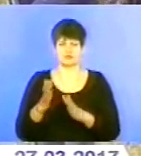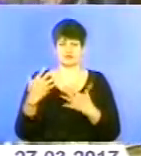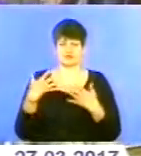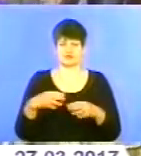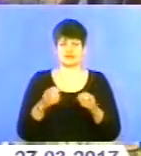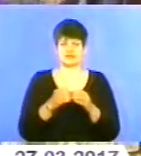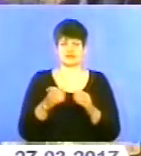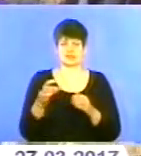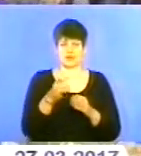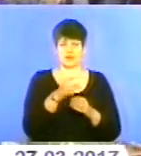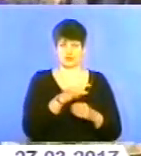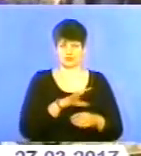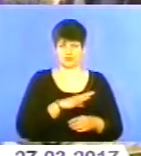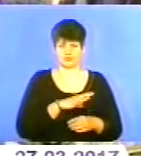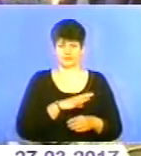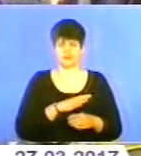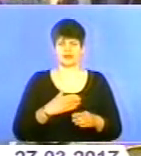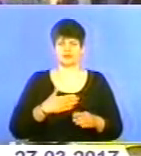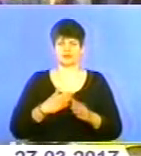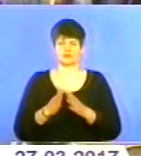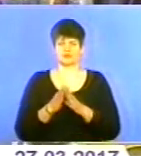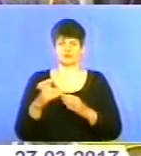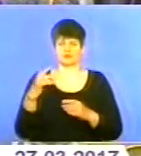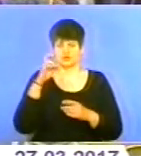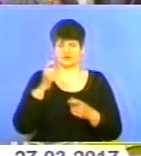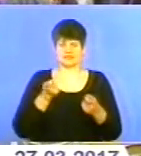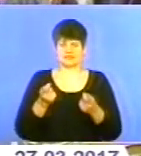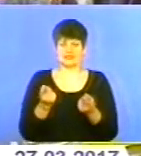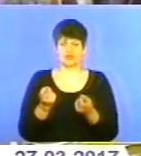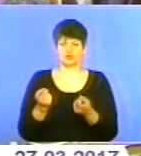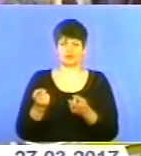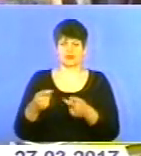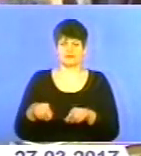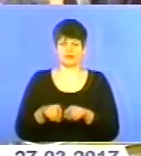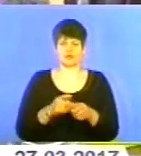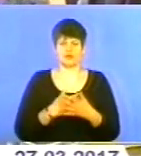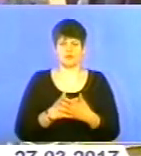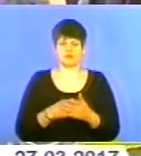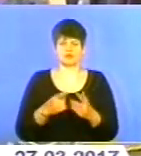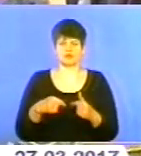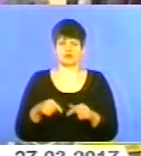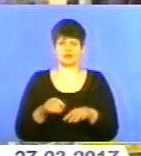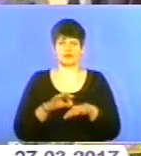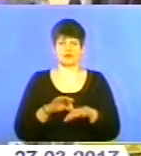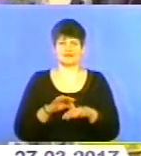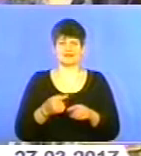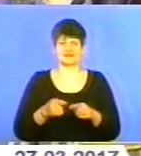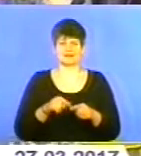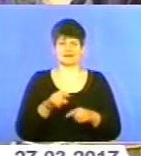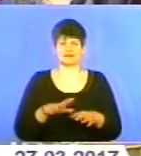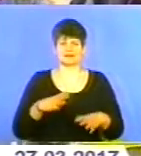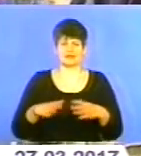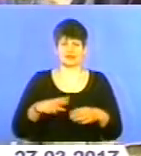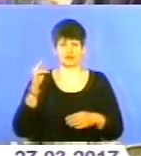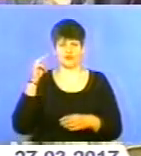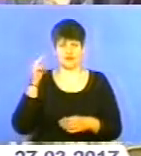районів. На наше прохання через обласну державну адміністрацію залучаємо також громадські організації для проведення цих тренувань. Чому